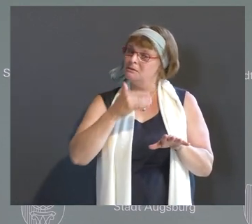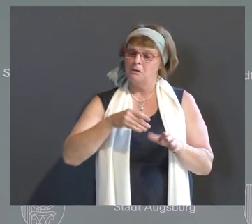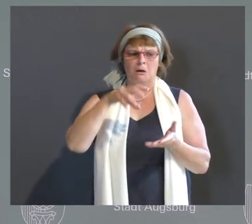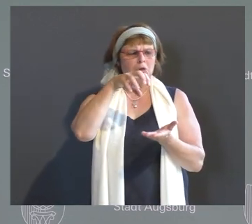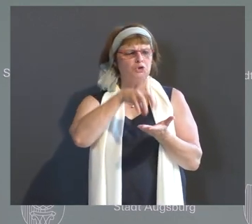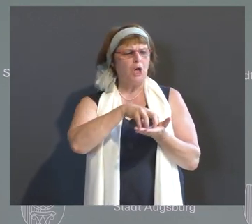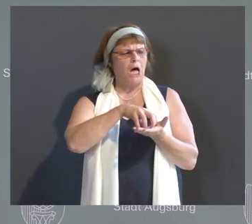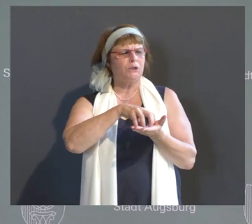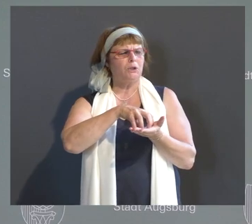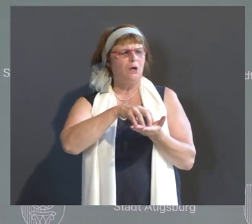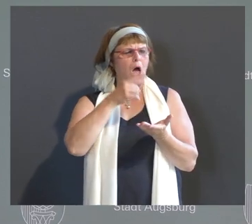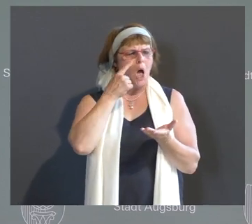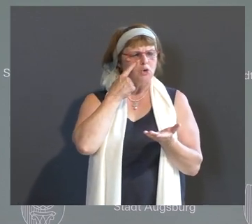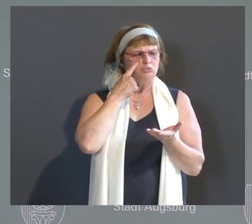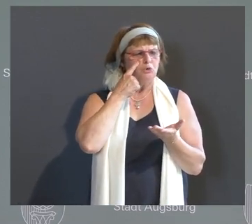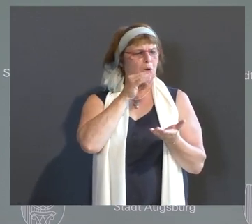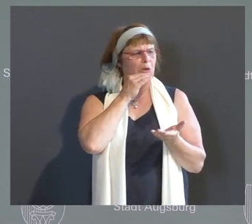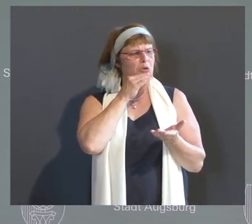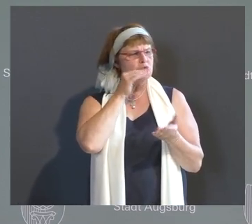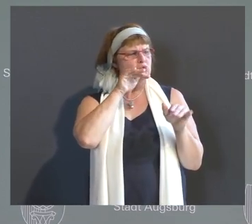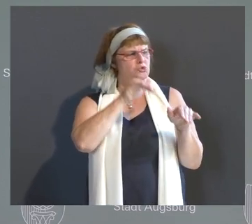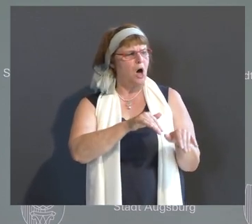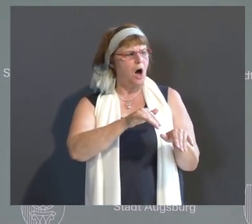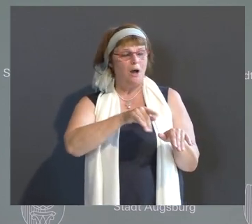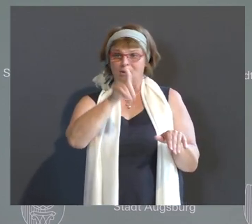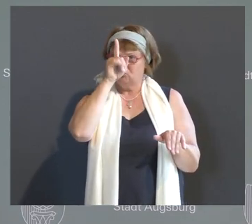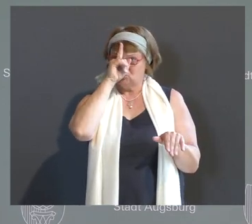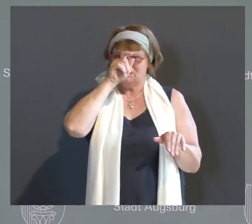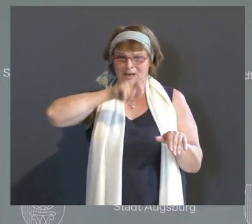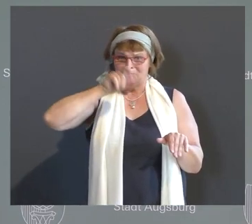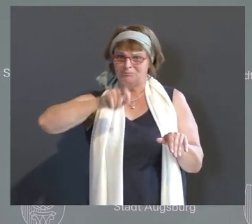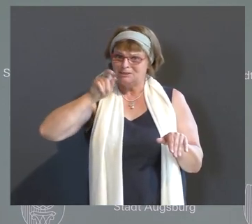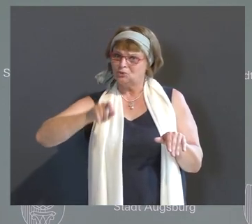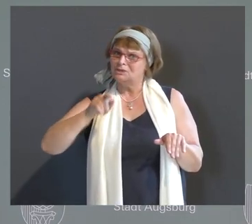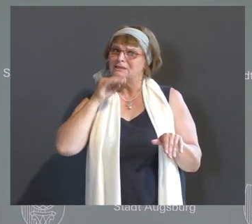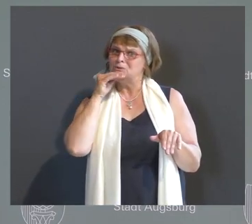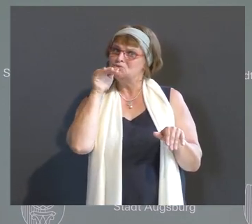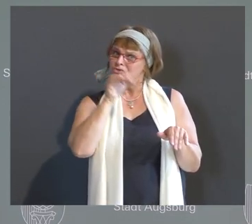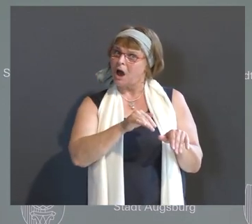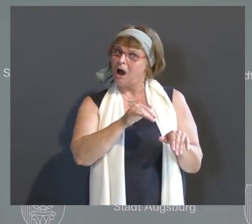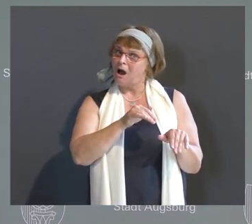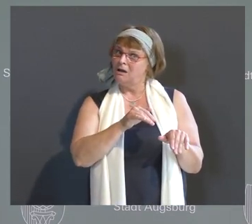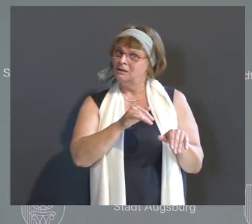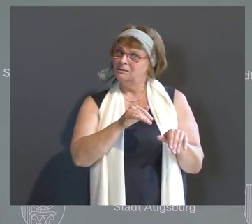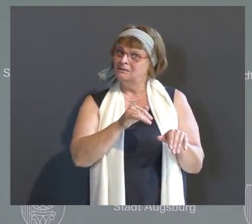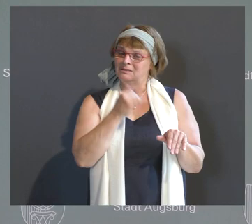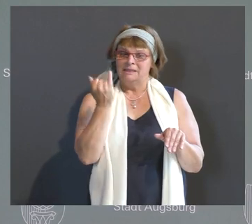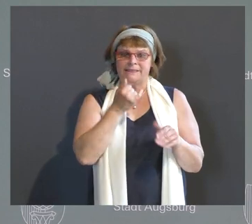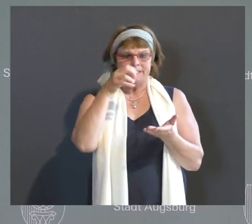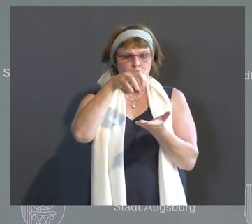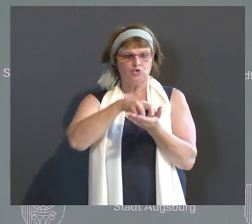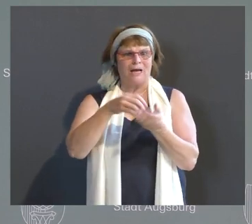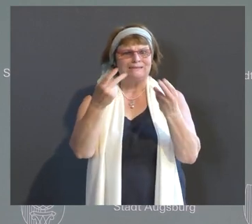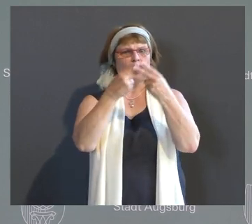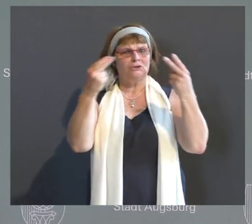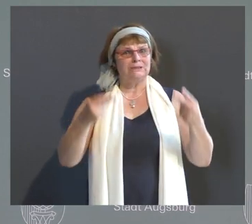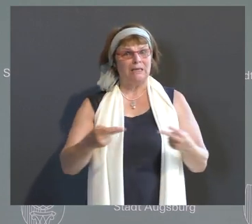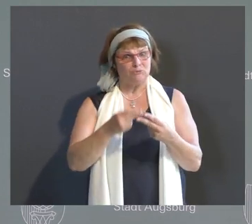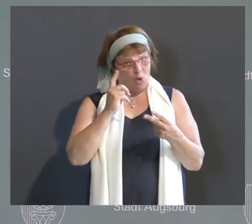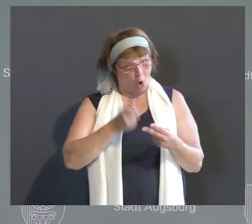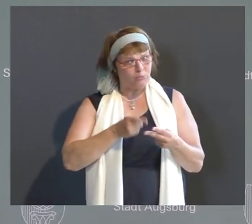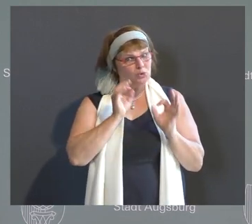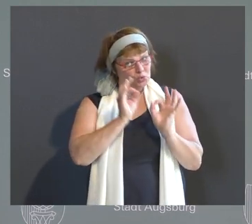richtig aufgestellt gewesen seien, ob es überhaupt ein Konzept für die Innenstadt gäbe und ob man denn aus den vergangenen